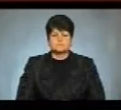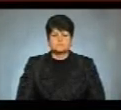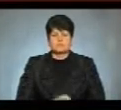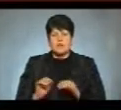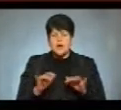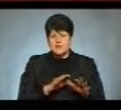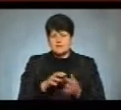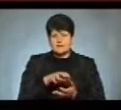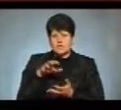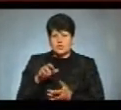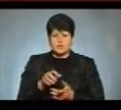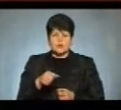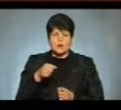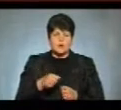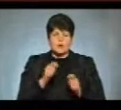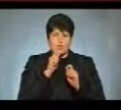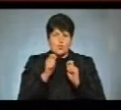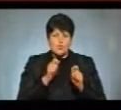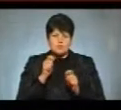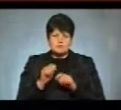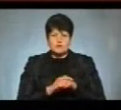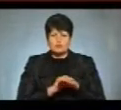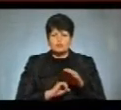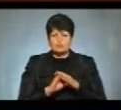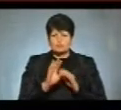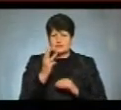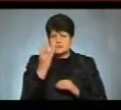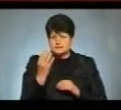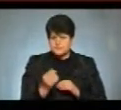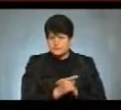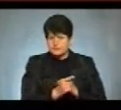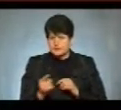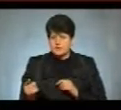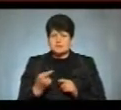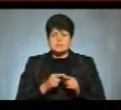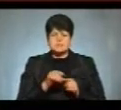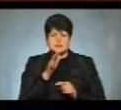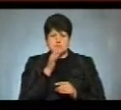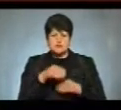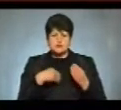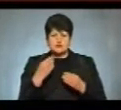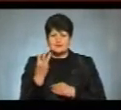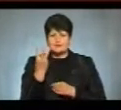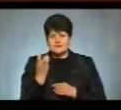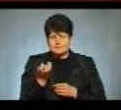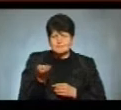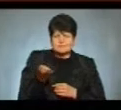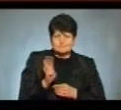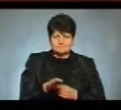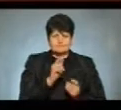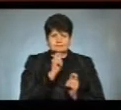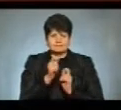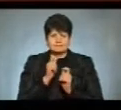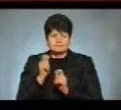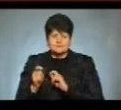Акція «Великодній кошик» в благодійному фонді «Карітас» триватиме 3 дні. За цей час працівники «Карітасу» роздадуть 300 продуктових наборів.